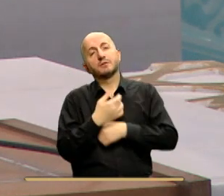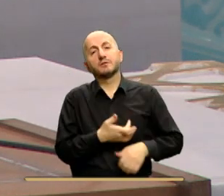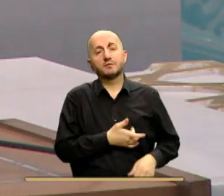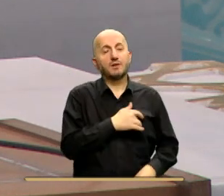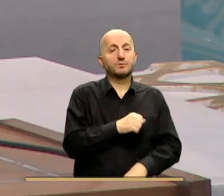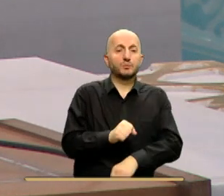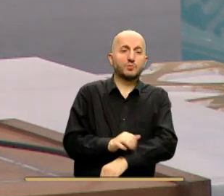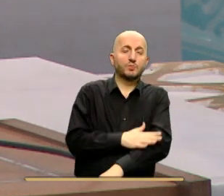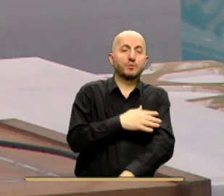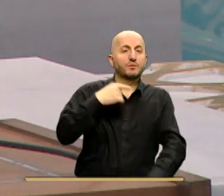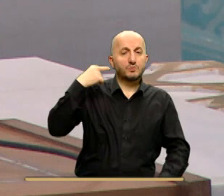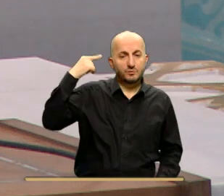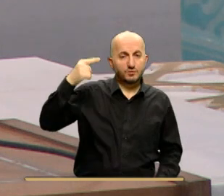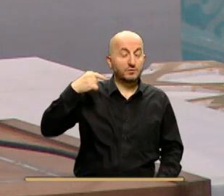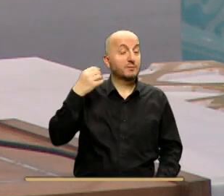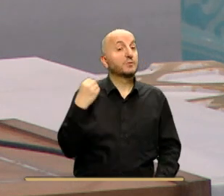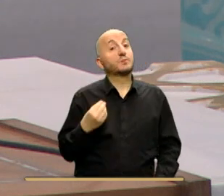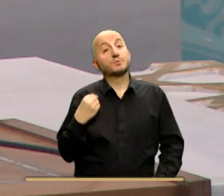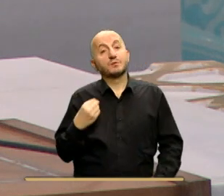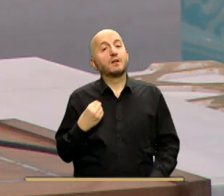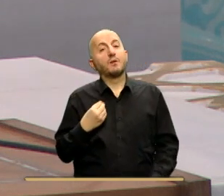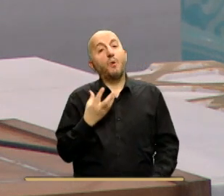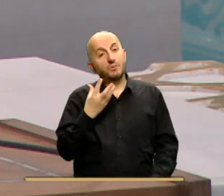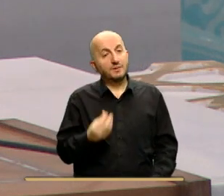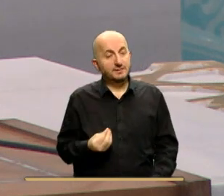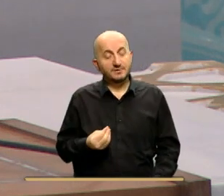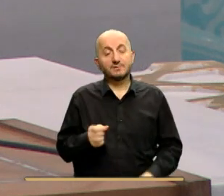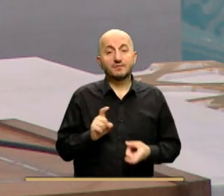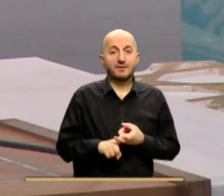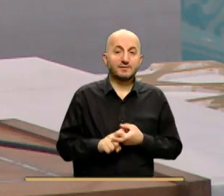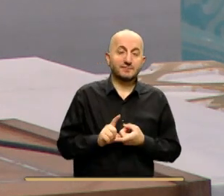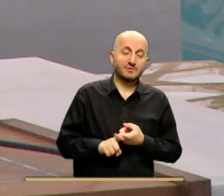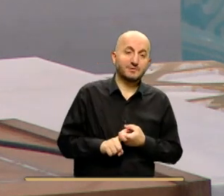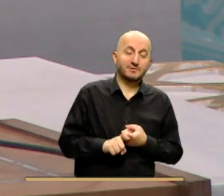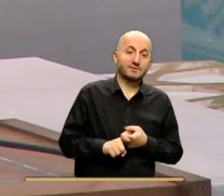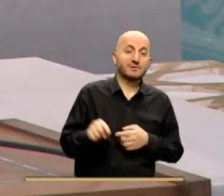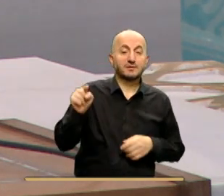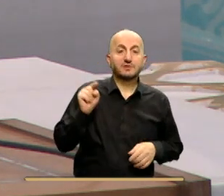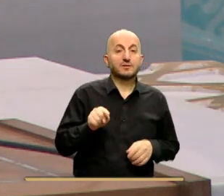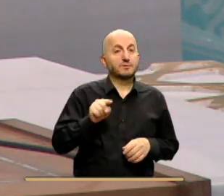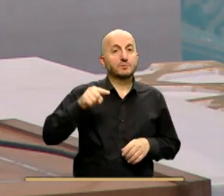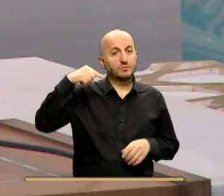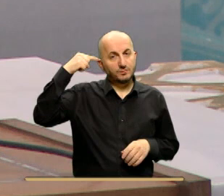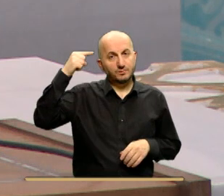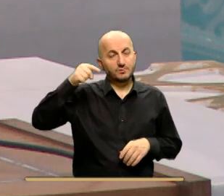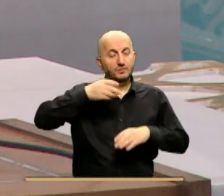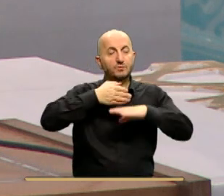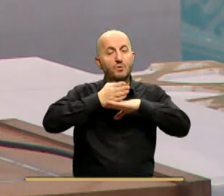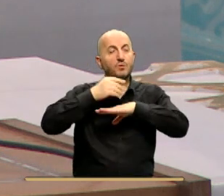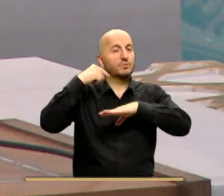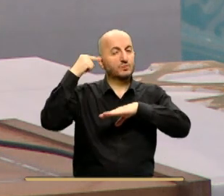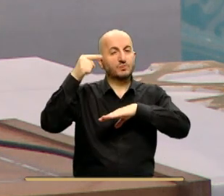ve düşüncelerimizin güzelleştirilmesi ve bu düşünce, doğru